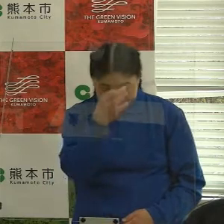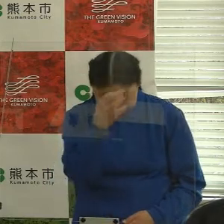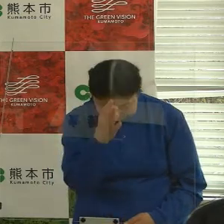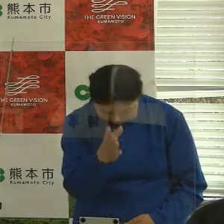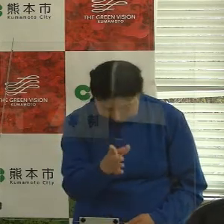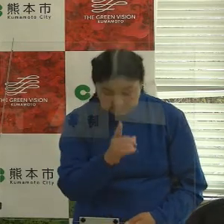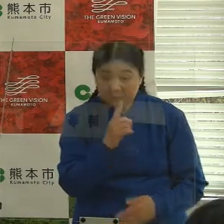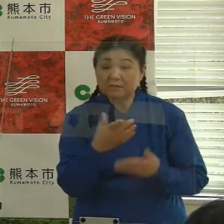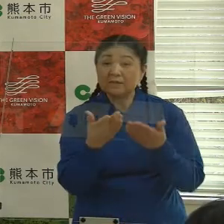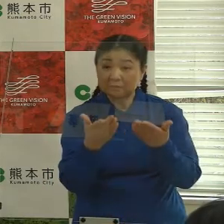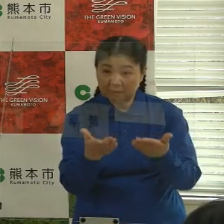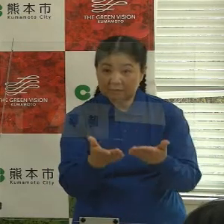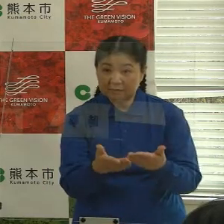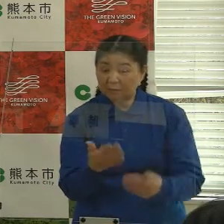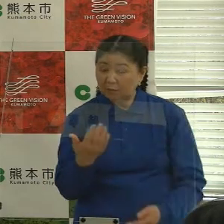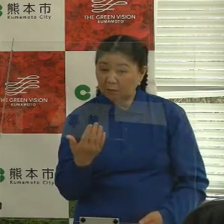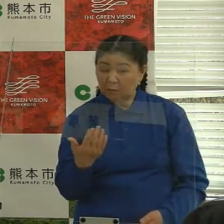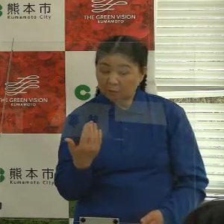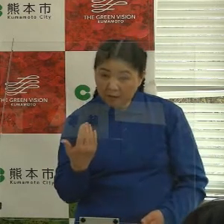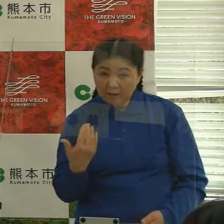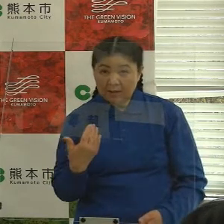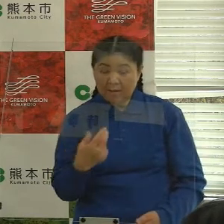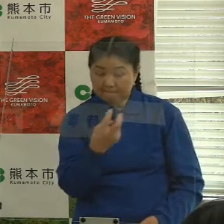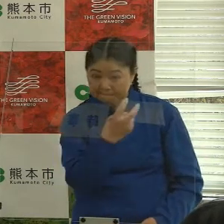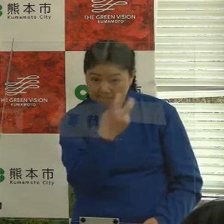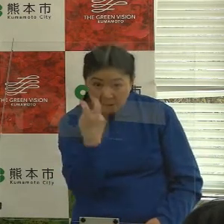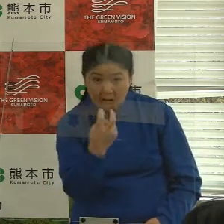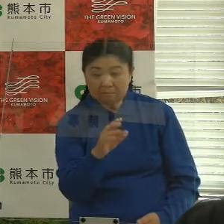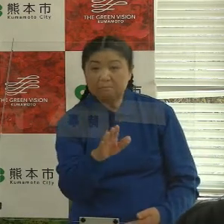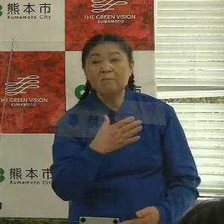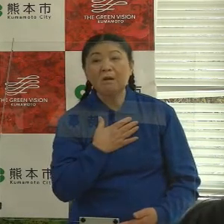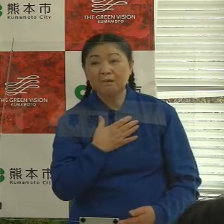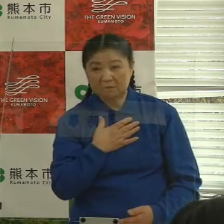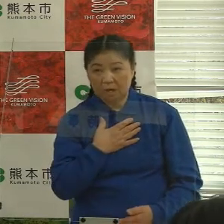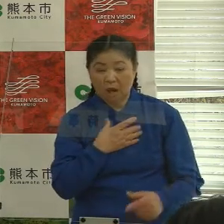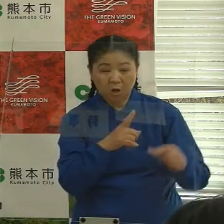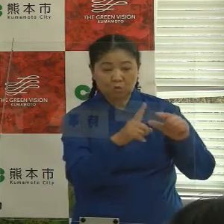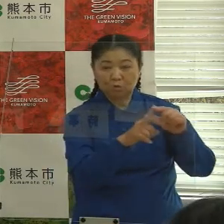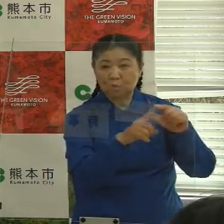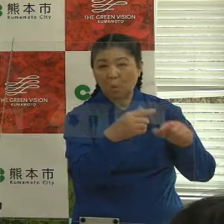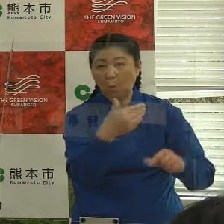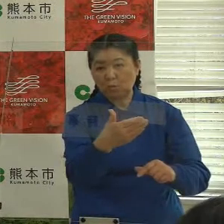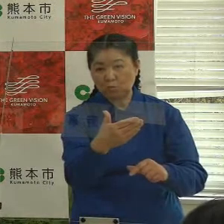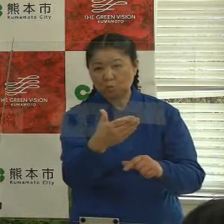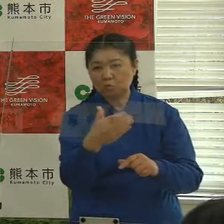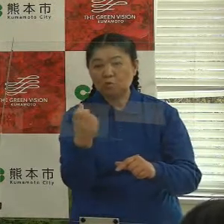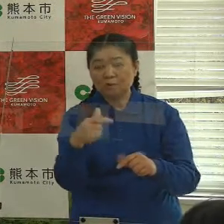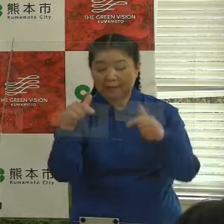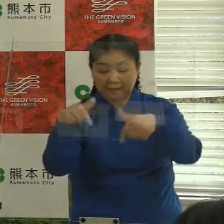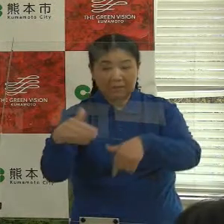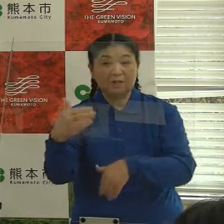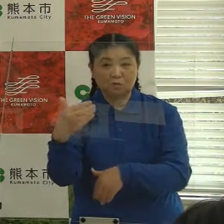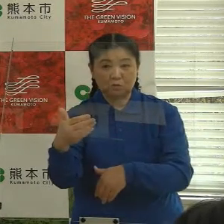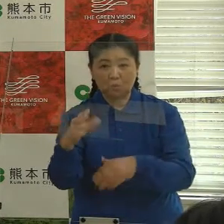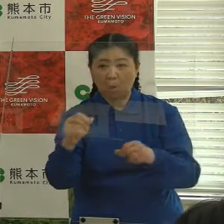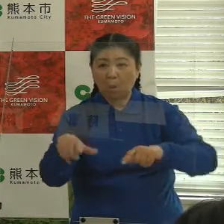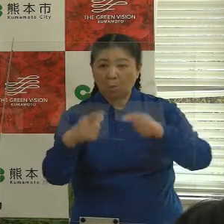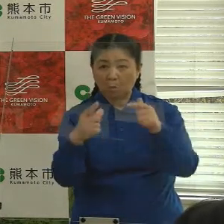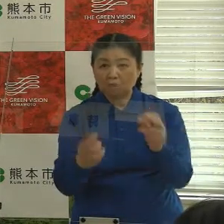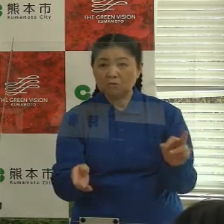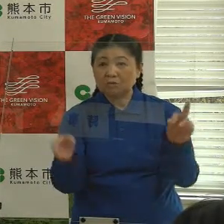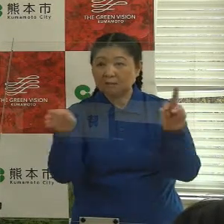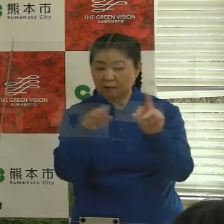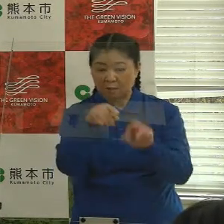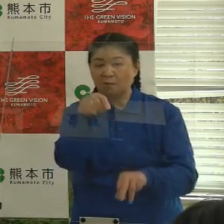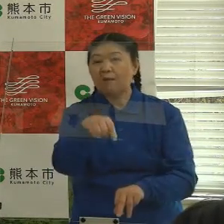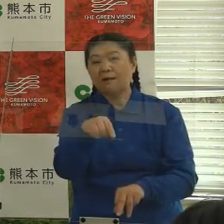びを申し上げます。この度判明をいたしました中央区および西区の土木センター